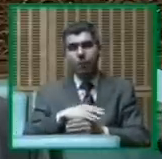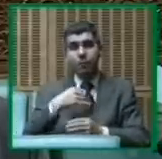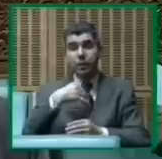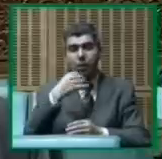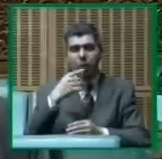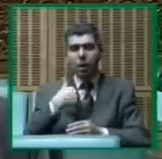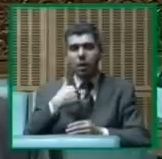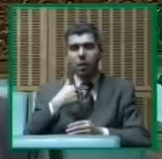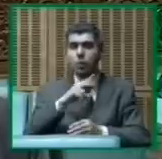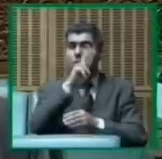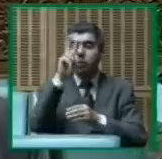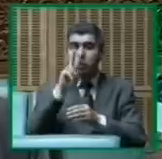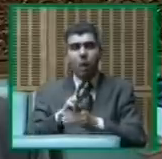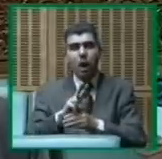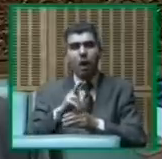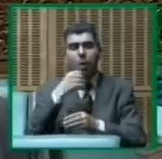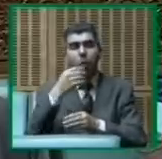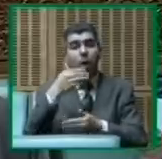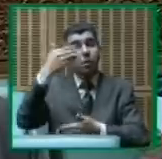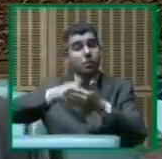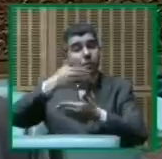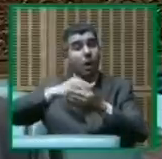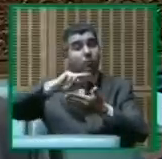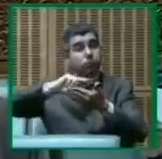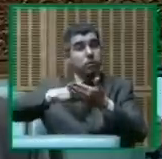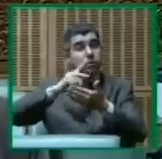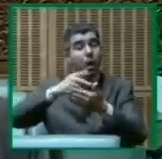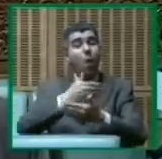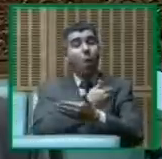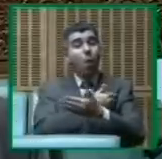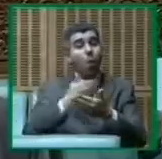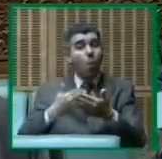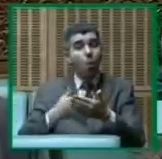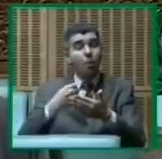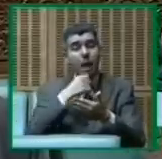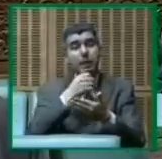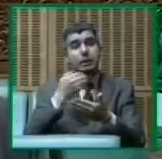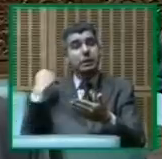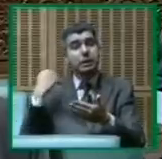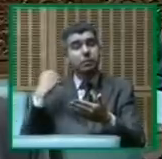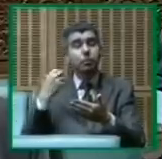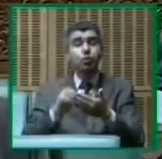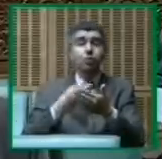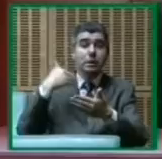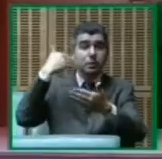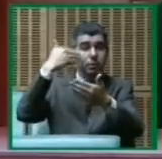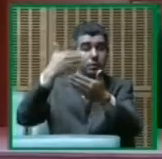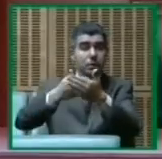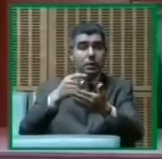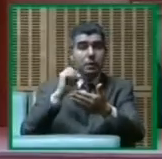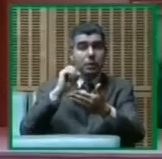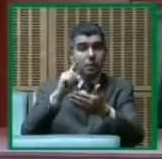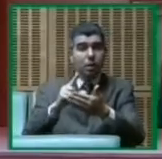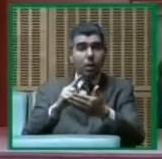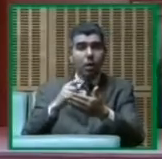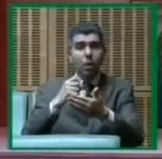سؤال وطلبت كاين اتفاقيات اللي كتلزم الحكومه وكانت مع الحكومات السابقه، وعلى سبيل المثال وليس